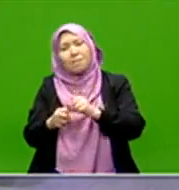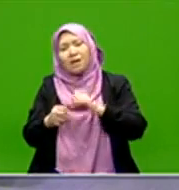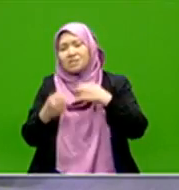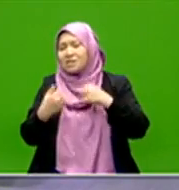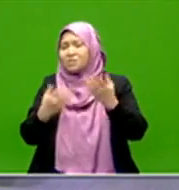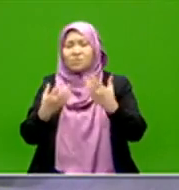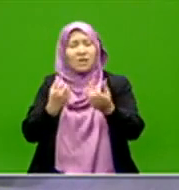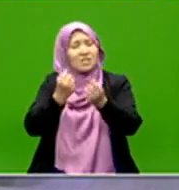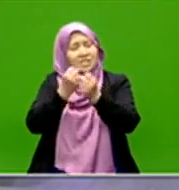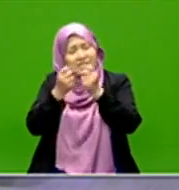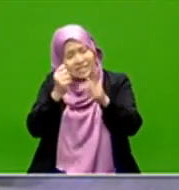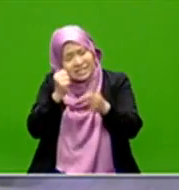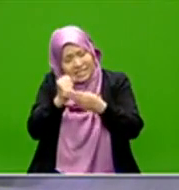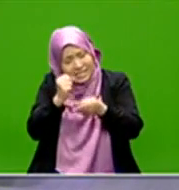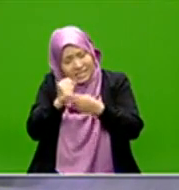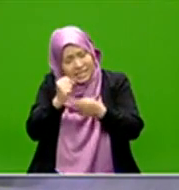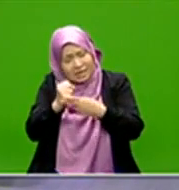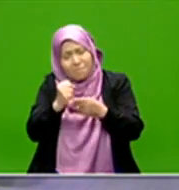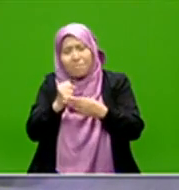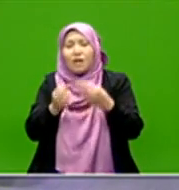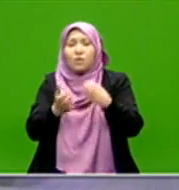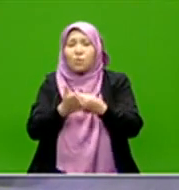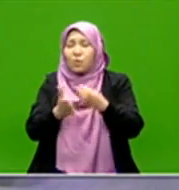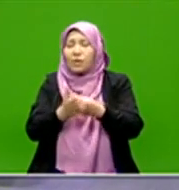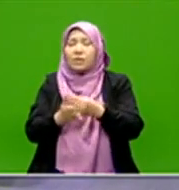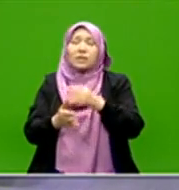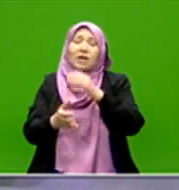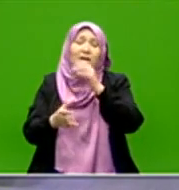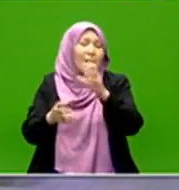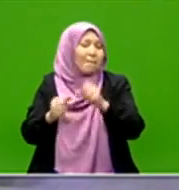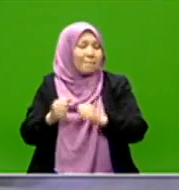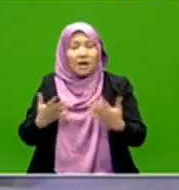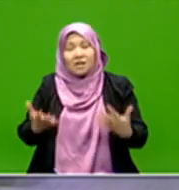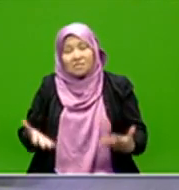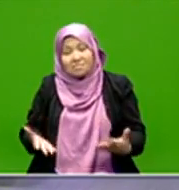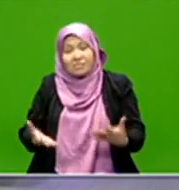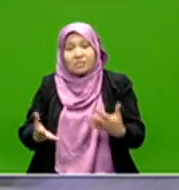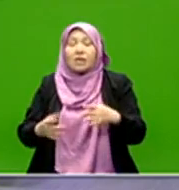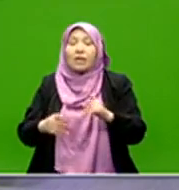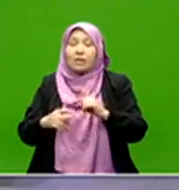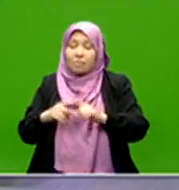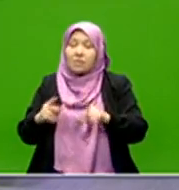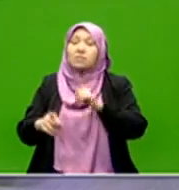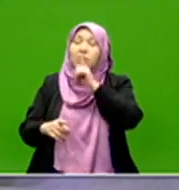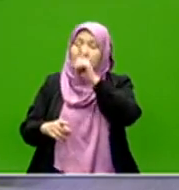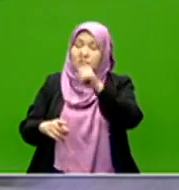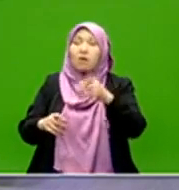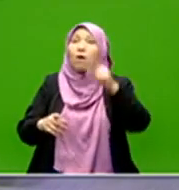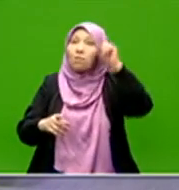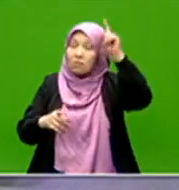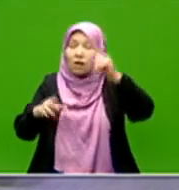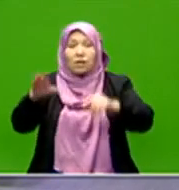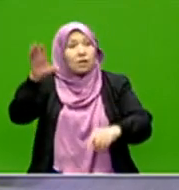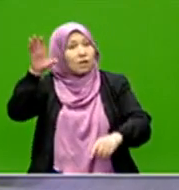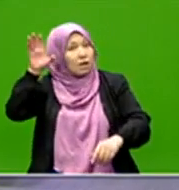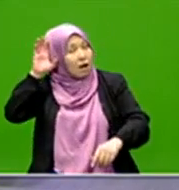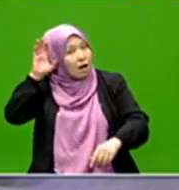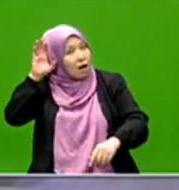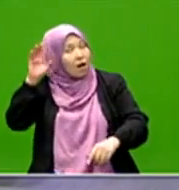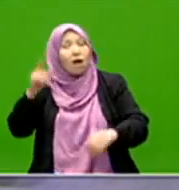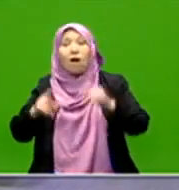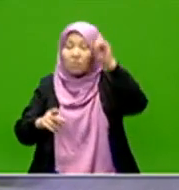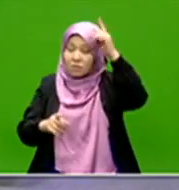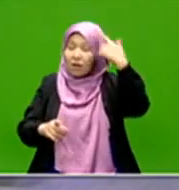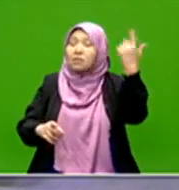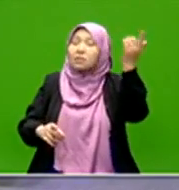dah simpan dah duit daripada dulu, tak dapat. Innaka antas samiul alim. Sebenarnya Allah dengar, Allah tahu.